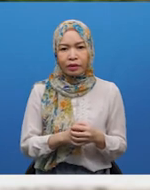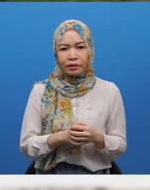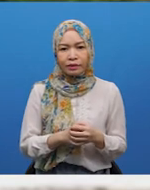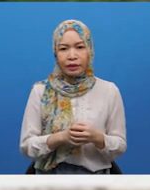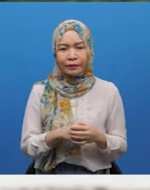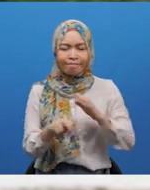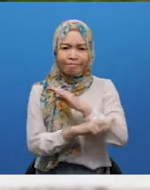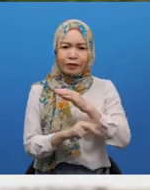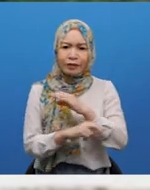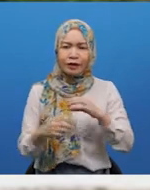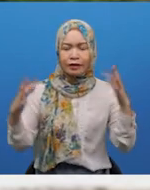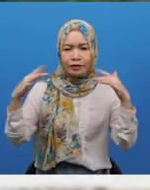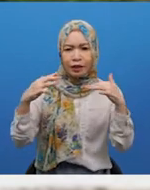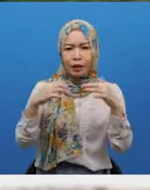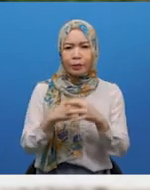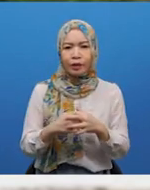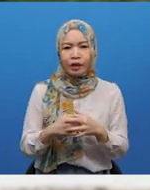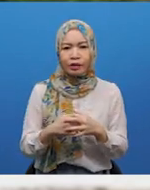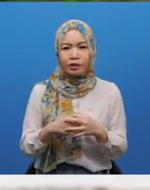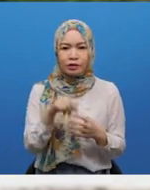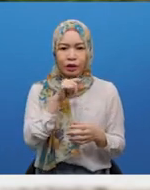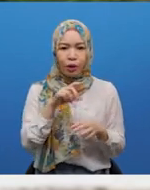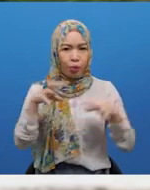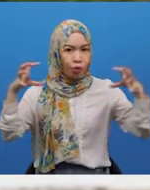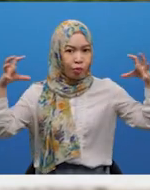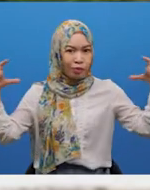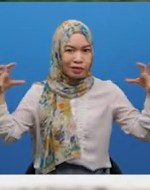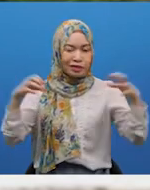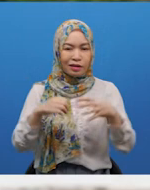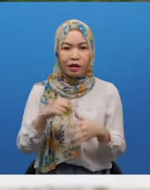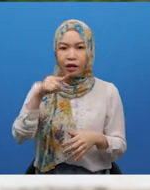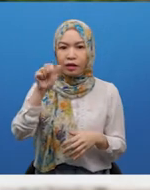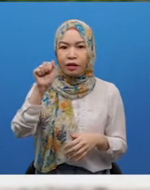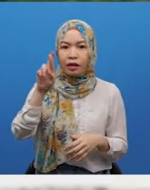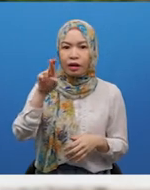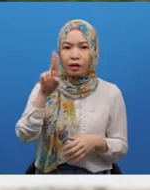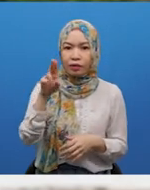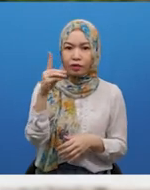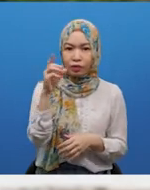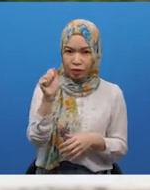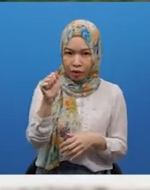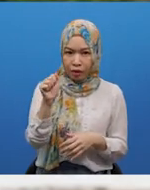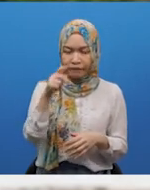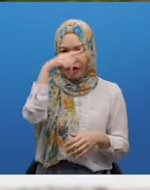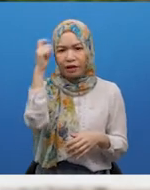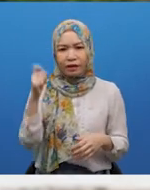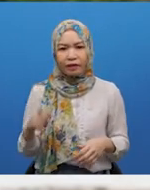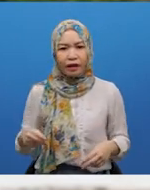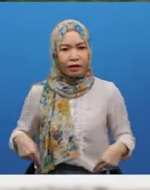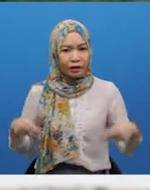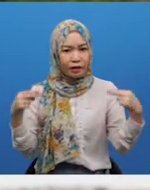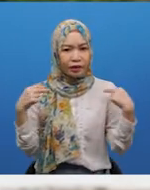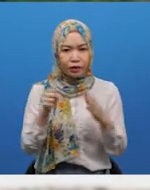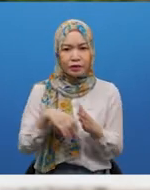Kembayat diserang oleh seekor burung geroda. Hal ini disebabkan kehidupan yang mereka lalui sebelum